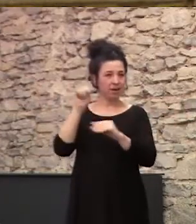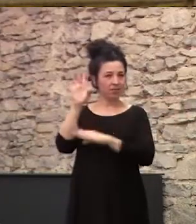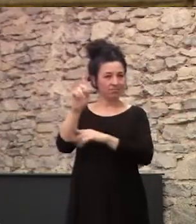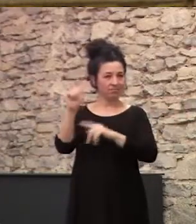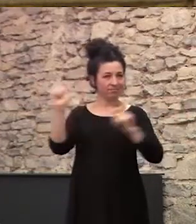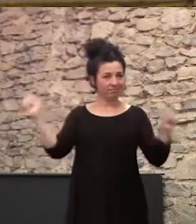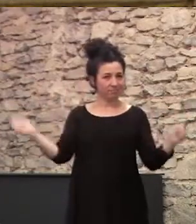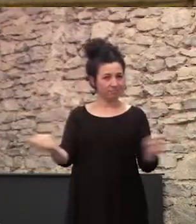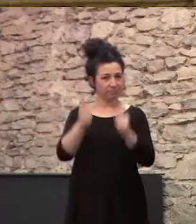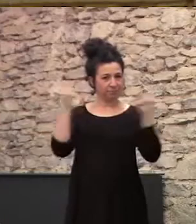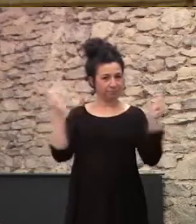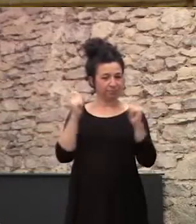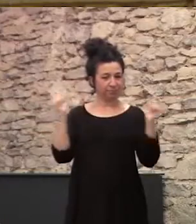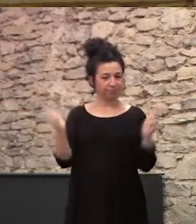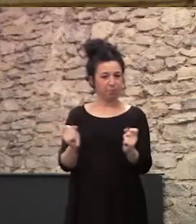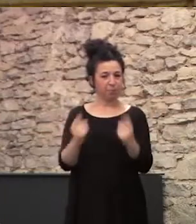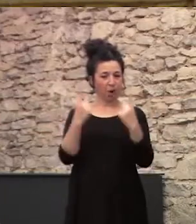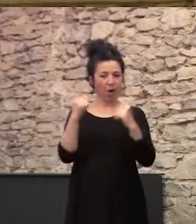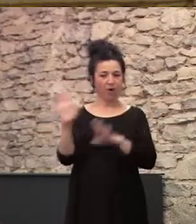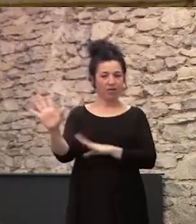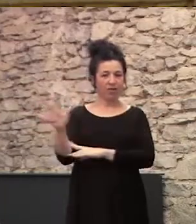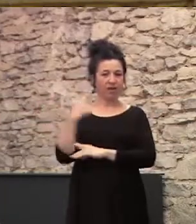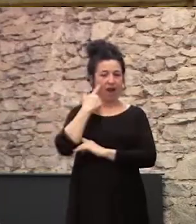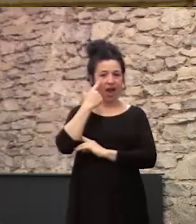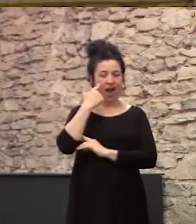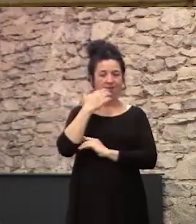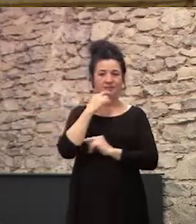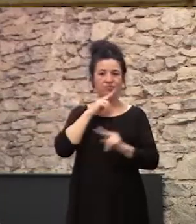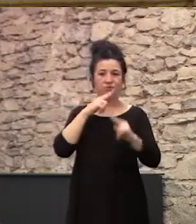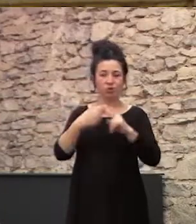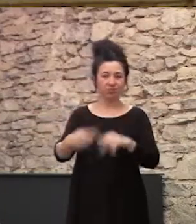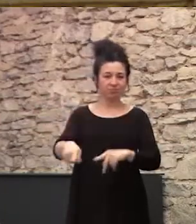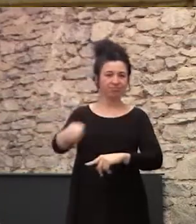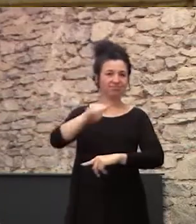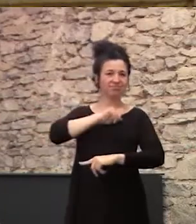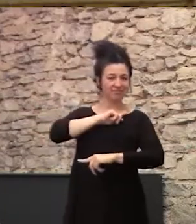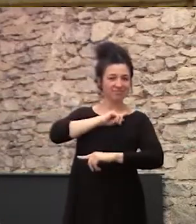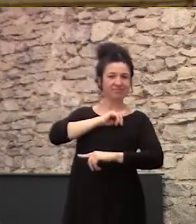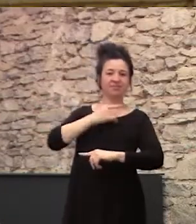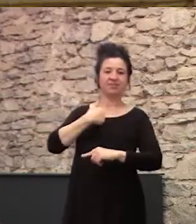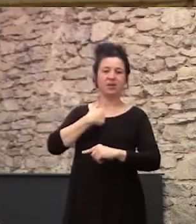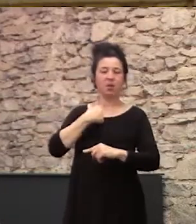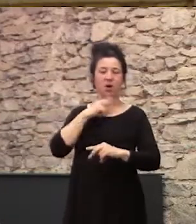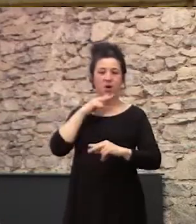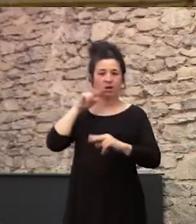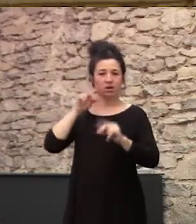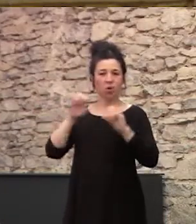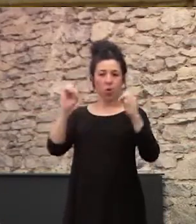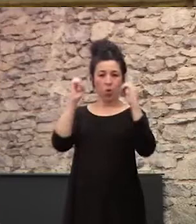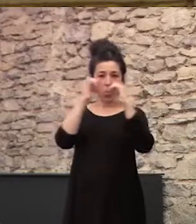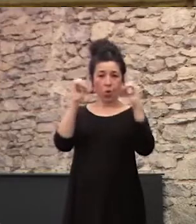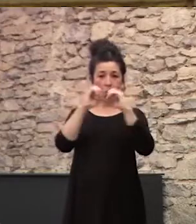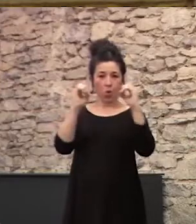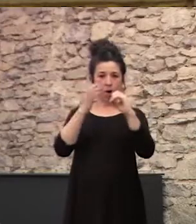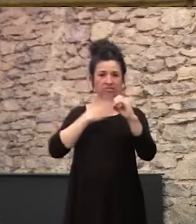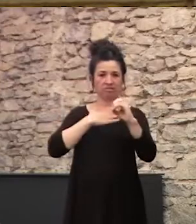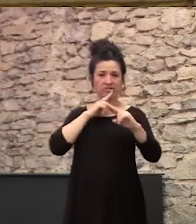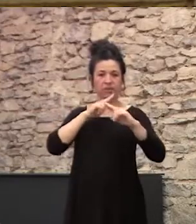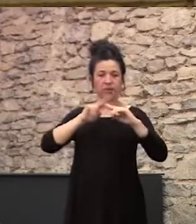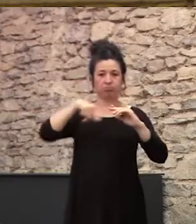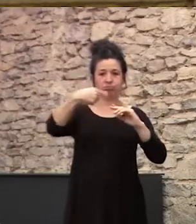izena sartzen baldin badu, hor lako gozen dreka naiz Googleen sartzen baldin badu nire izena ikusiko dute bideo hori